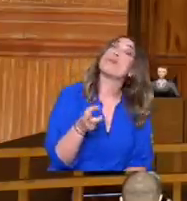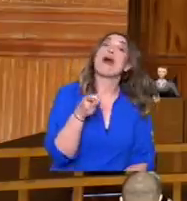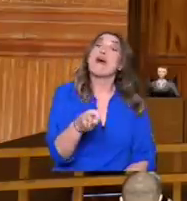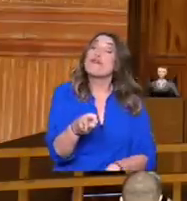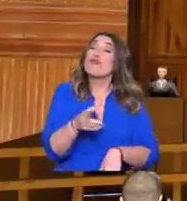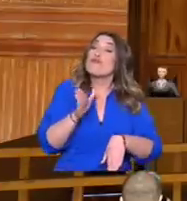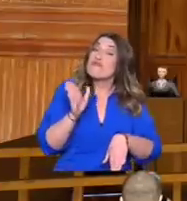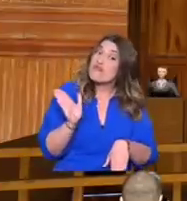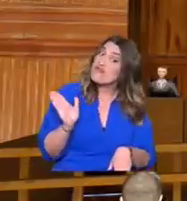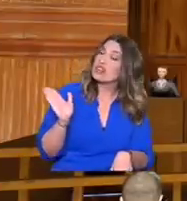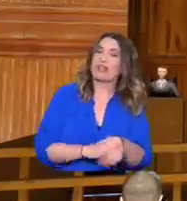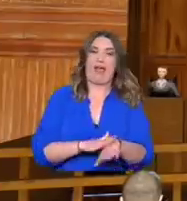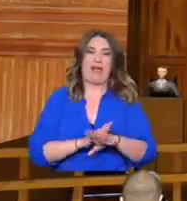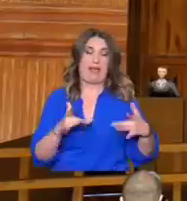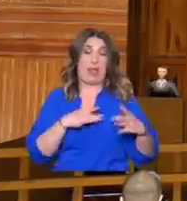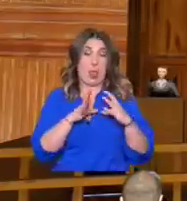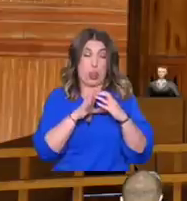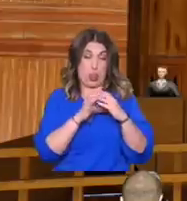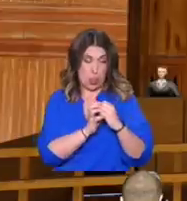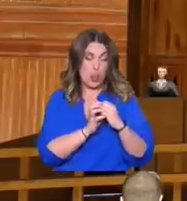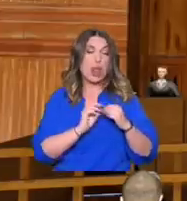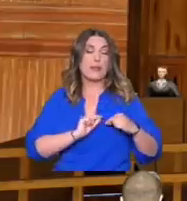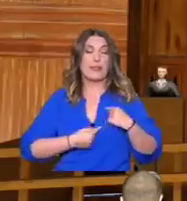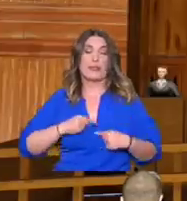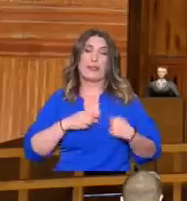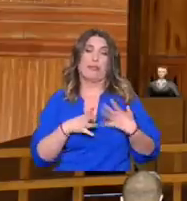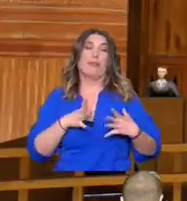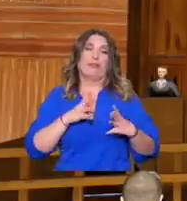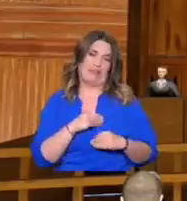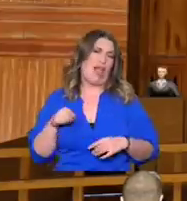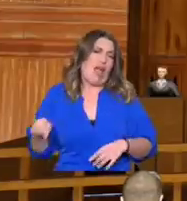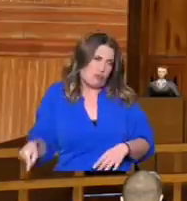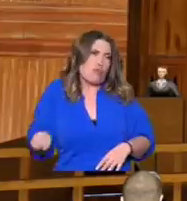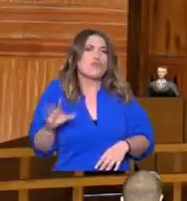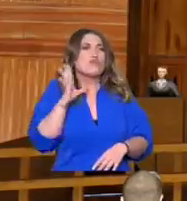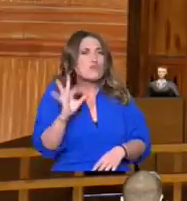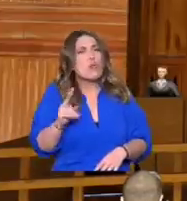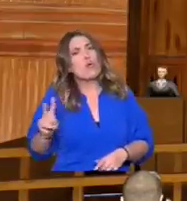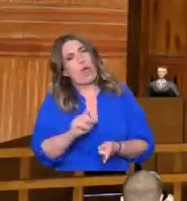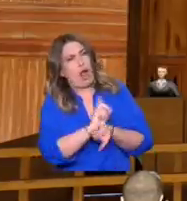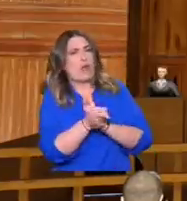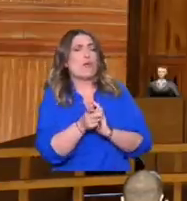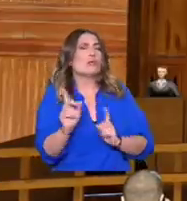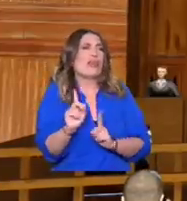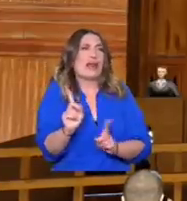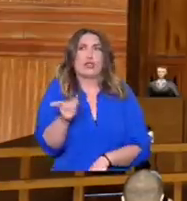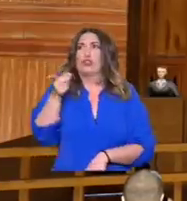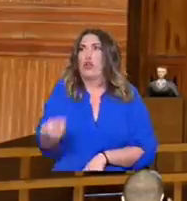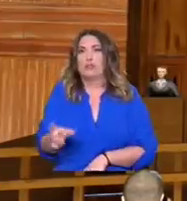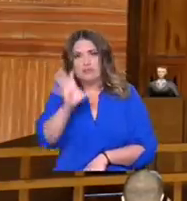που έφεραν την ανακοπή στην Τζορτζίνα. Είναι η προσπάθεια της υπεράσπισης να επικαλεστεί προβλήματα υγείας ή αστοχίες των